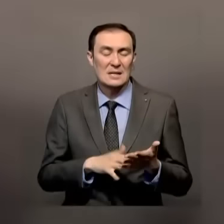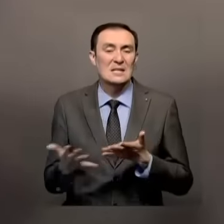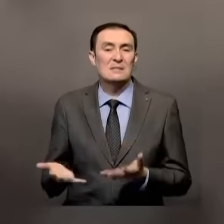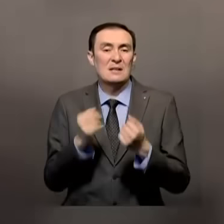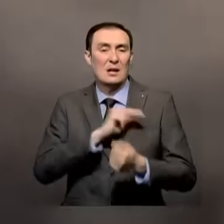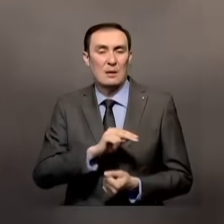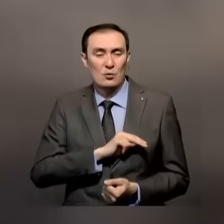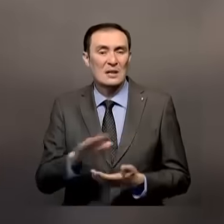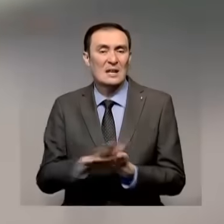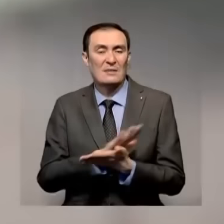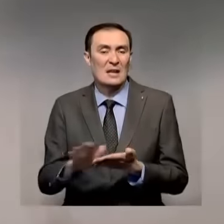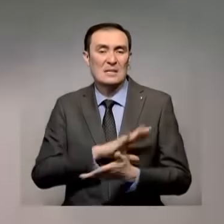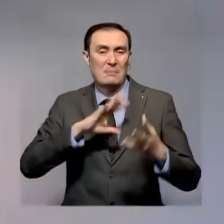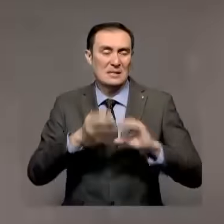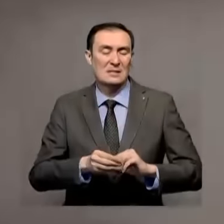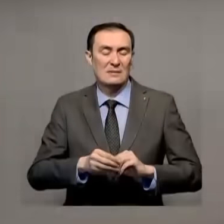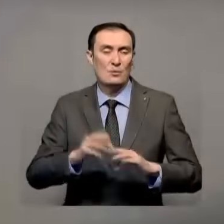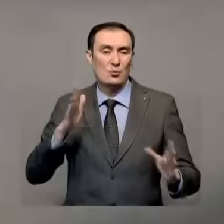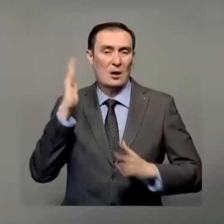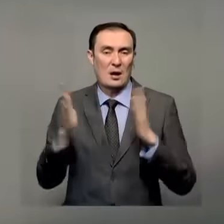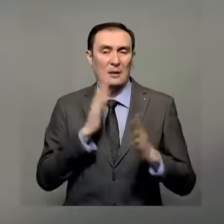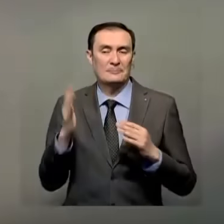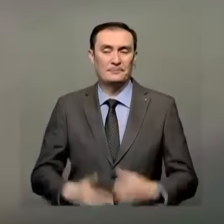спасательные работы и идет ликвидация последствий стихии.